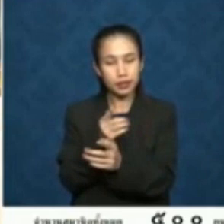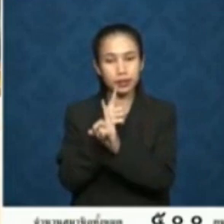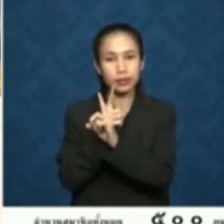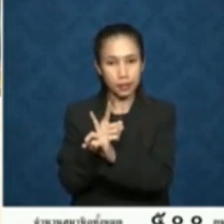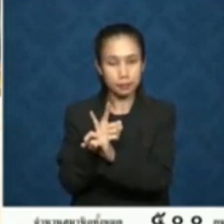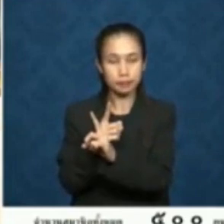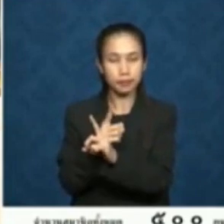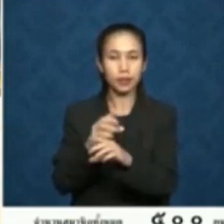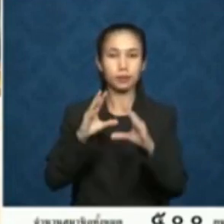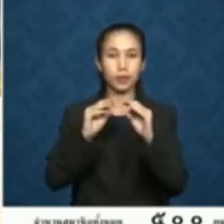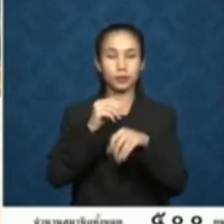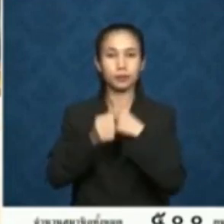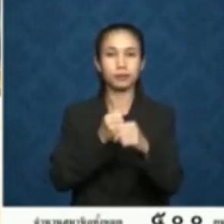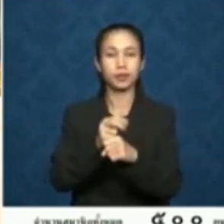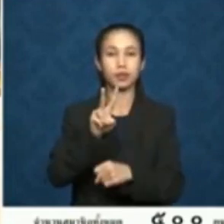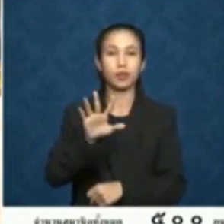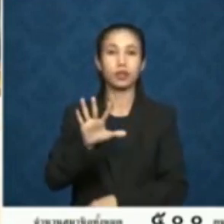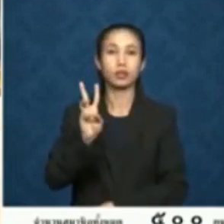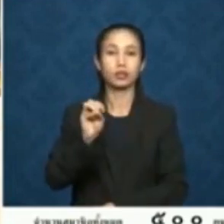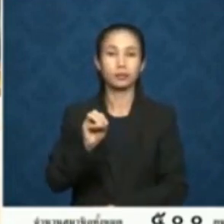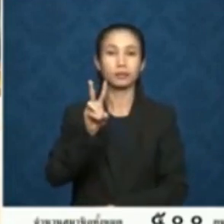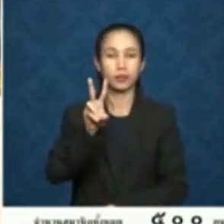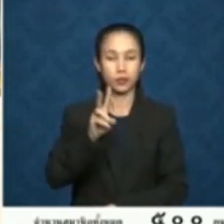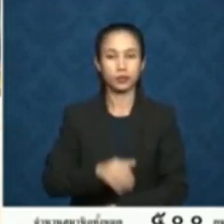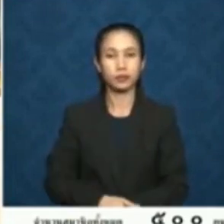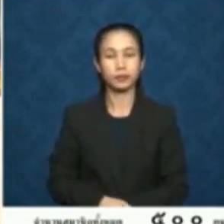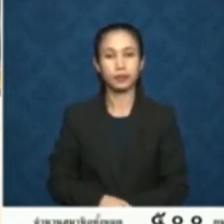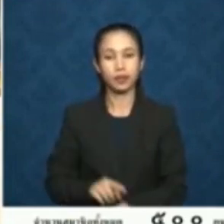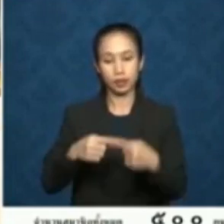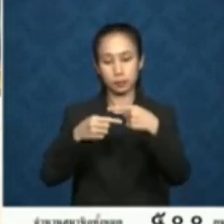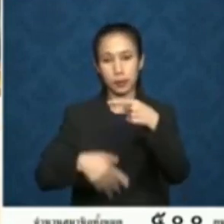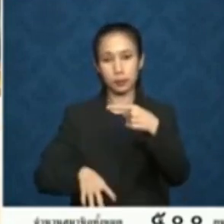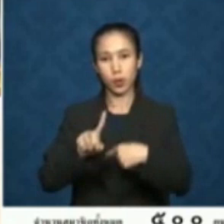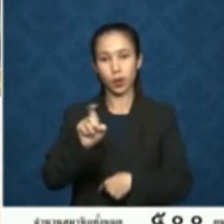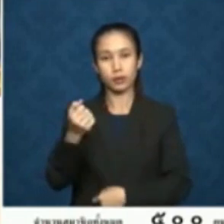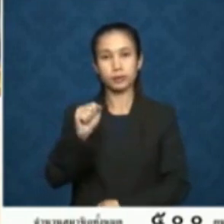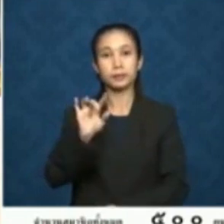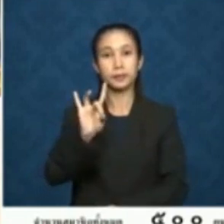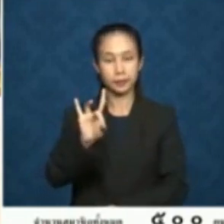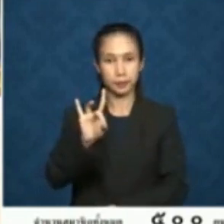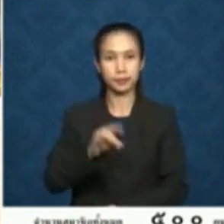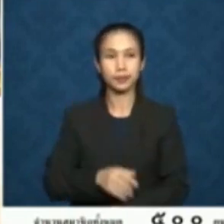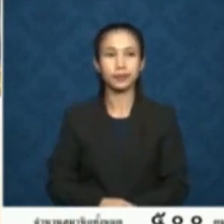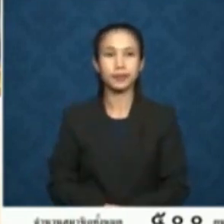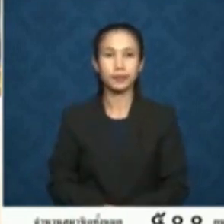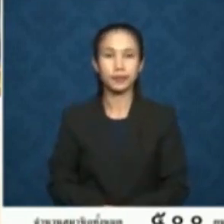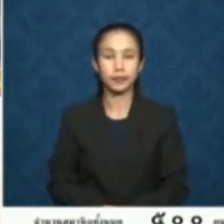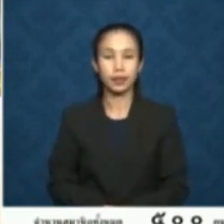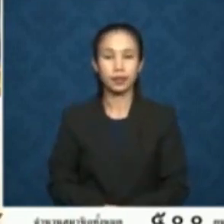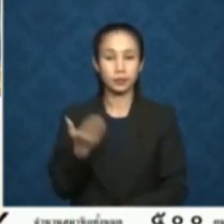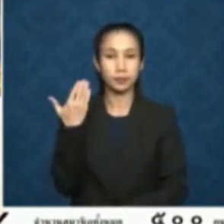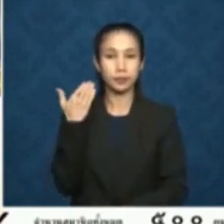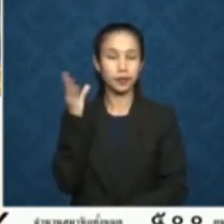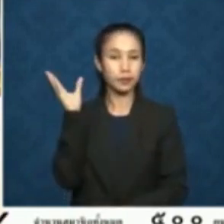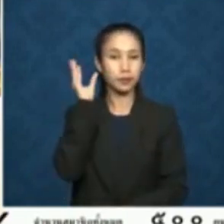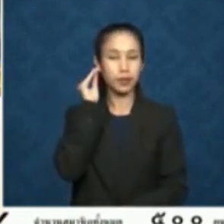ประชุมสภาผู้แทนราษฎรพ.ศ. 2562ข้อที่118นะครับจากที่ได้ฟัง